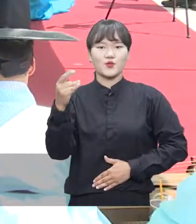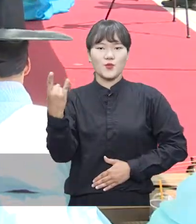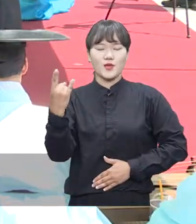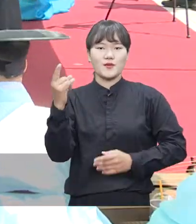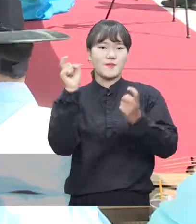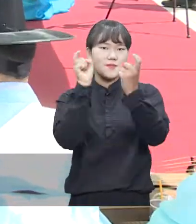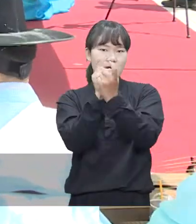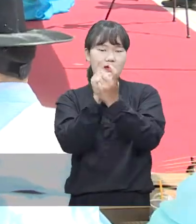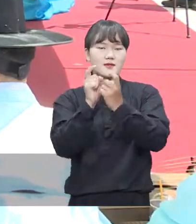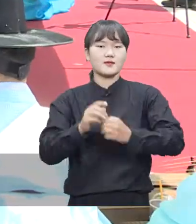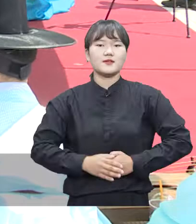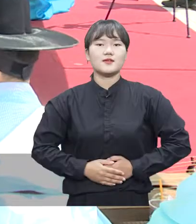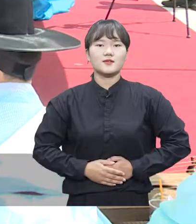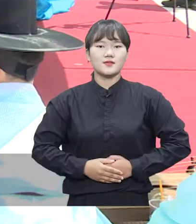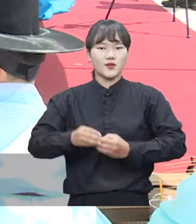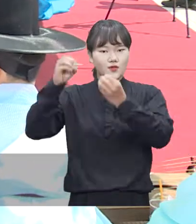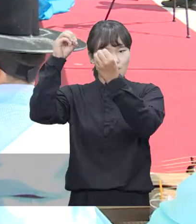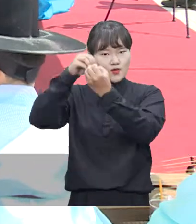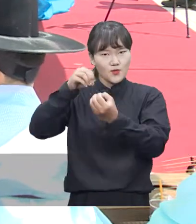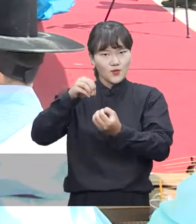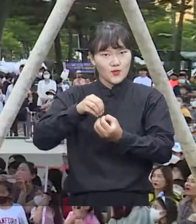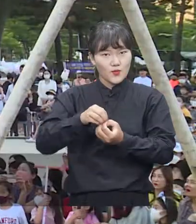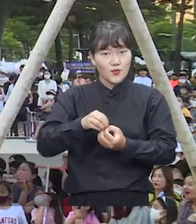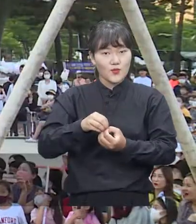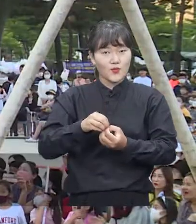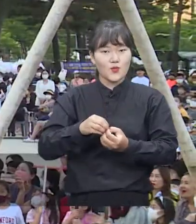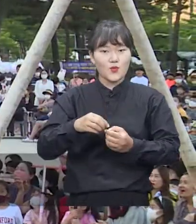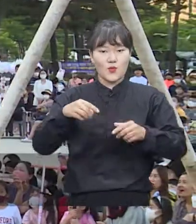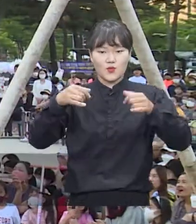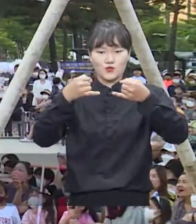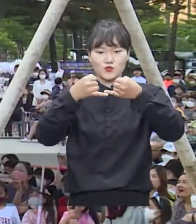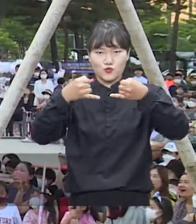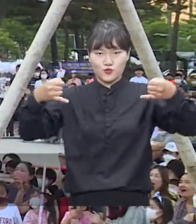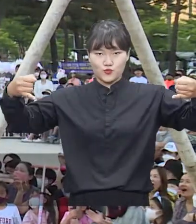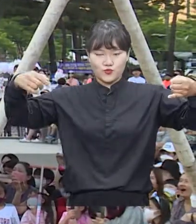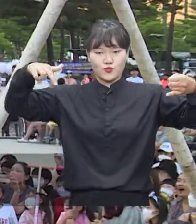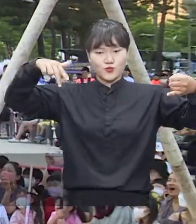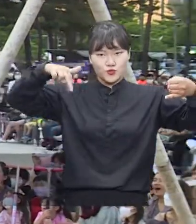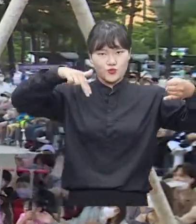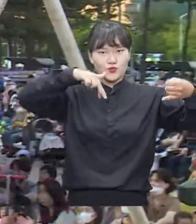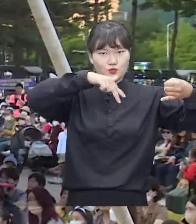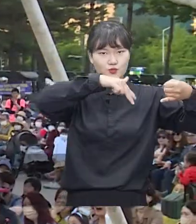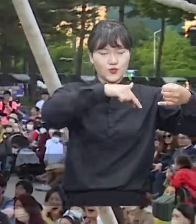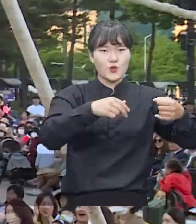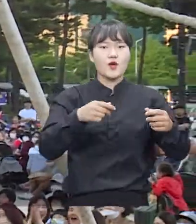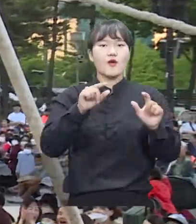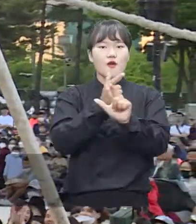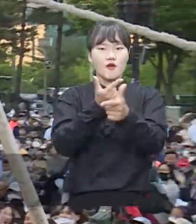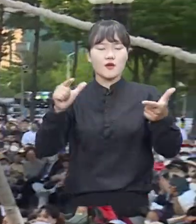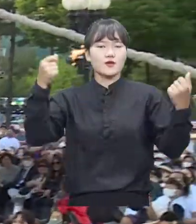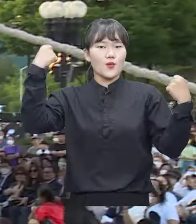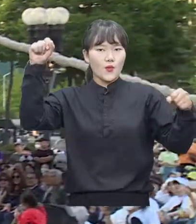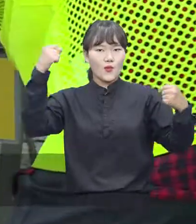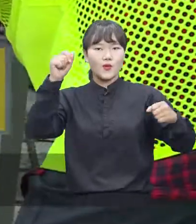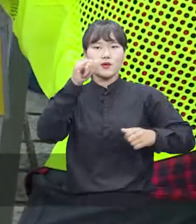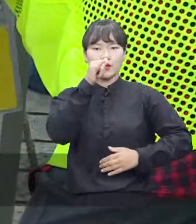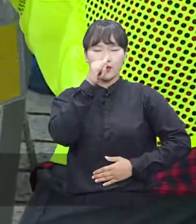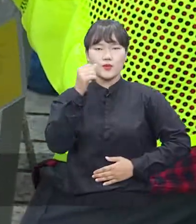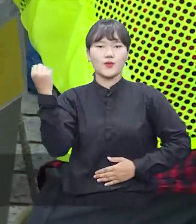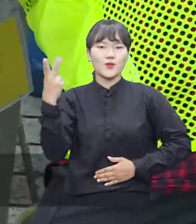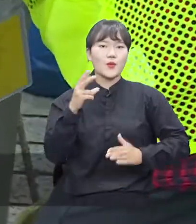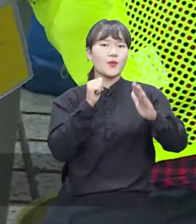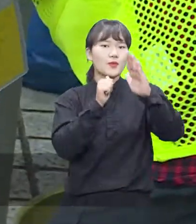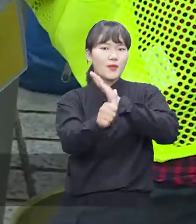맞은 안양 단오제는 단오구슬 시작으로 안양 건무, 외줄타기, 대동놀이 등 다양한 공연과 함께